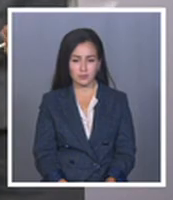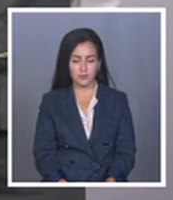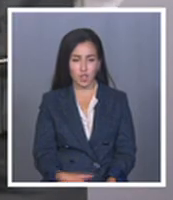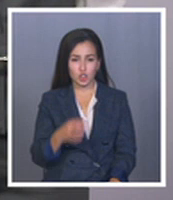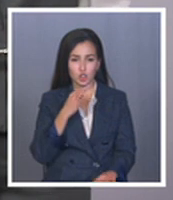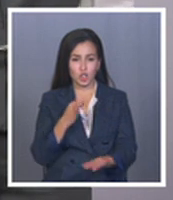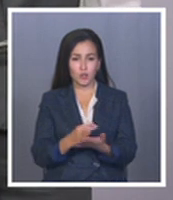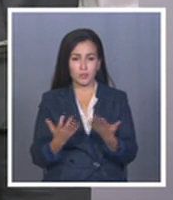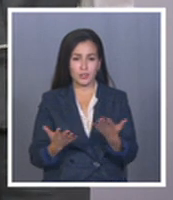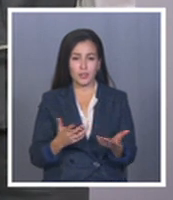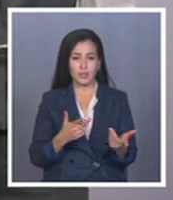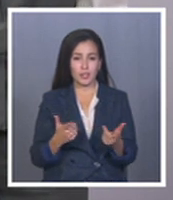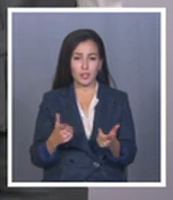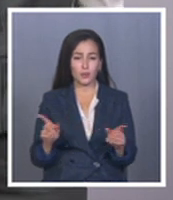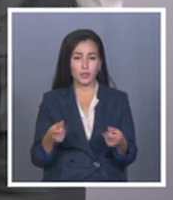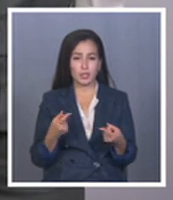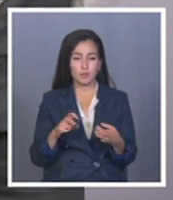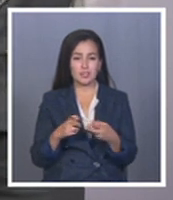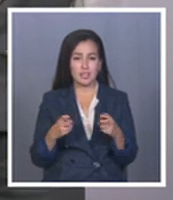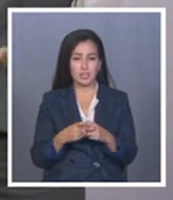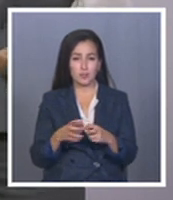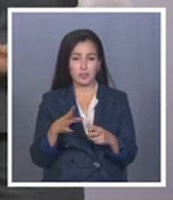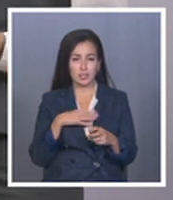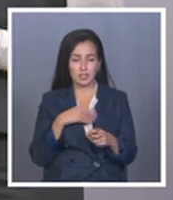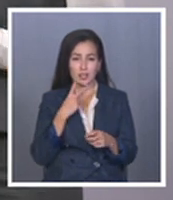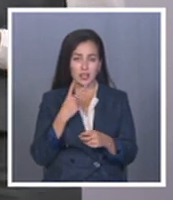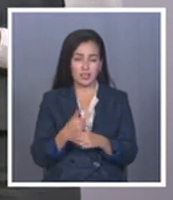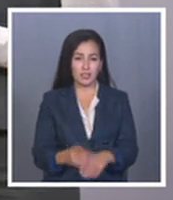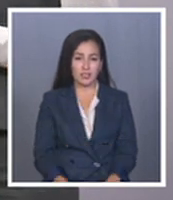Жауаптарыңыз дайын болса, көтерілген мәселені бірге қарайық.